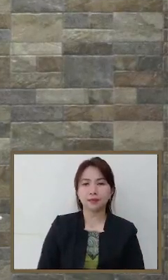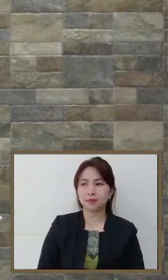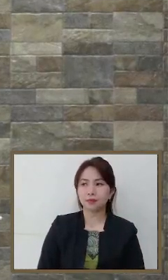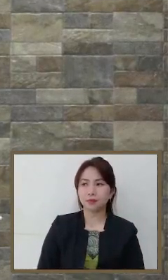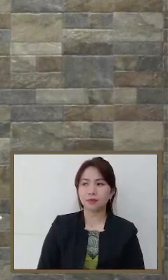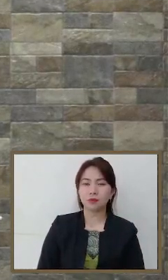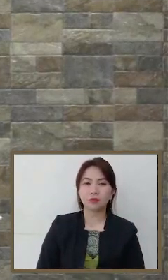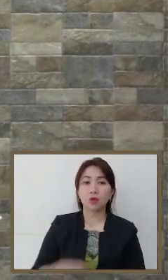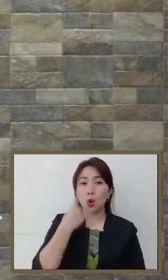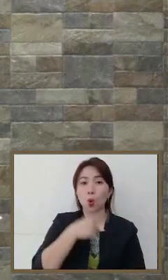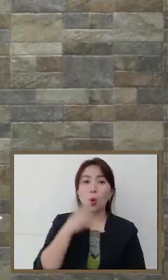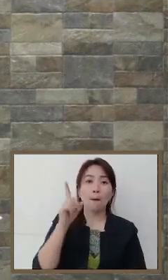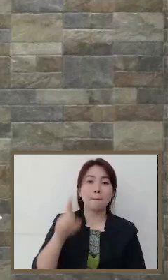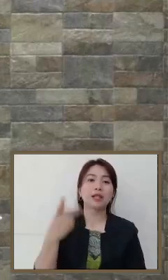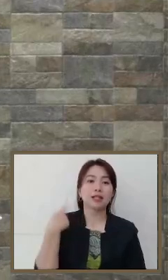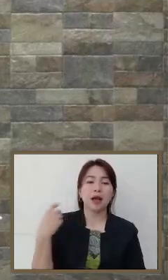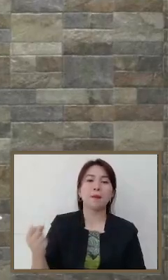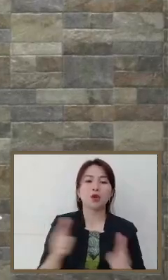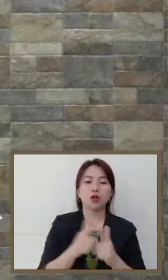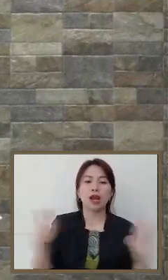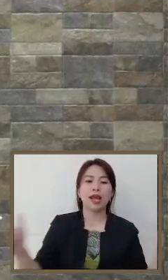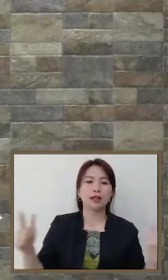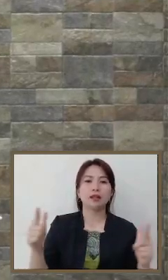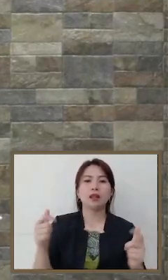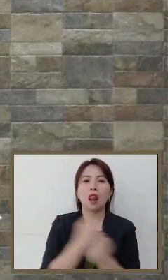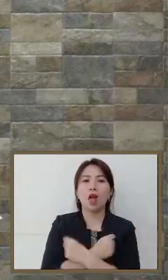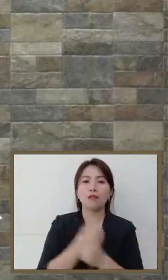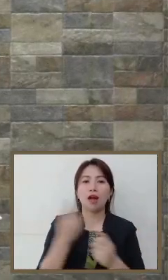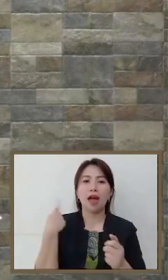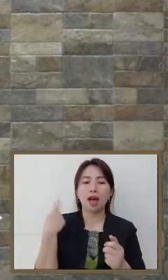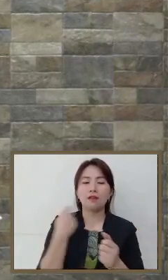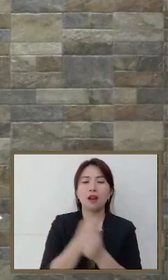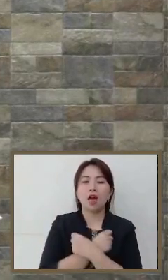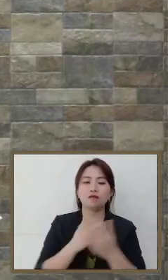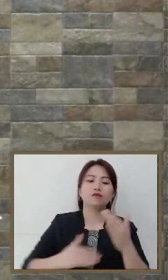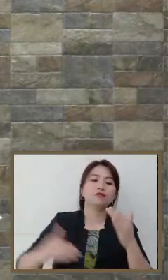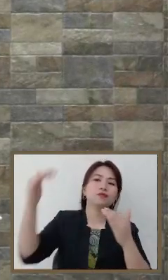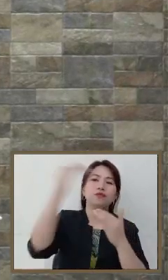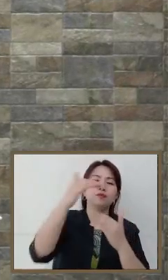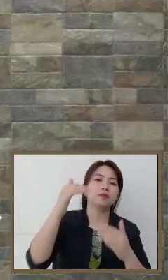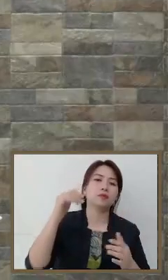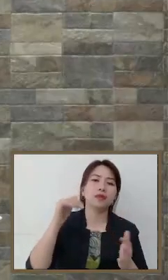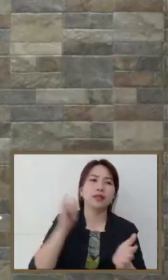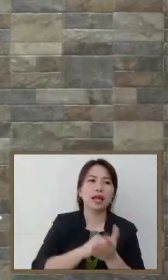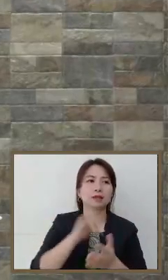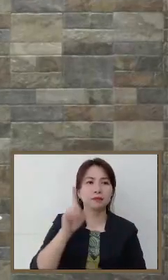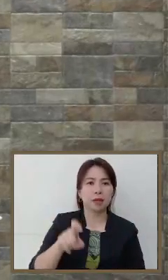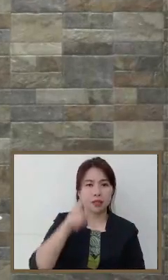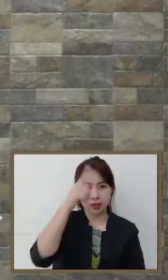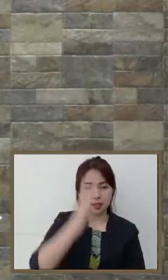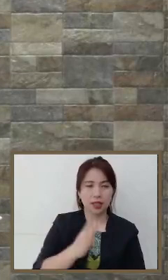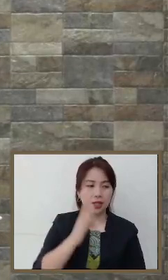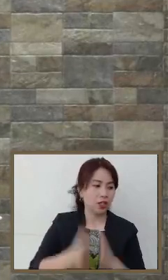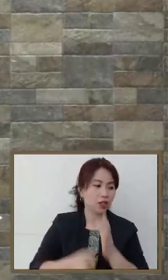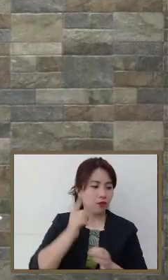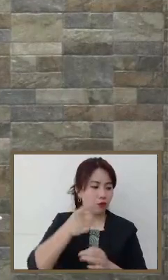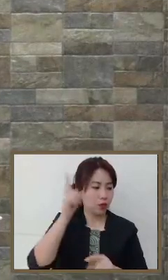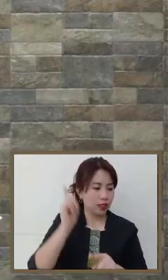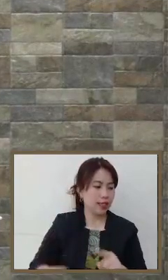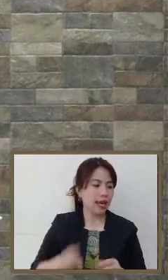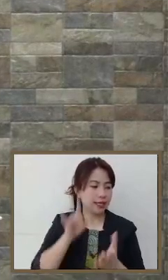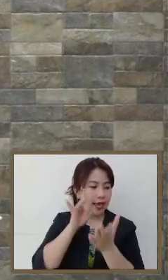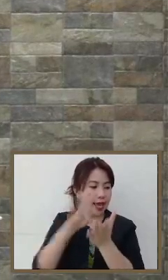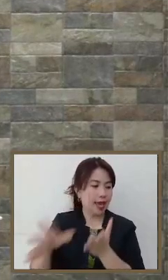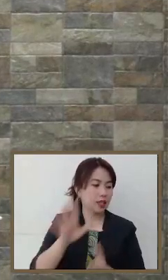Iyung mas mataas dapat na pagmamahal natin sa Diyos if you cannot hate your father and your mother and your